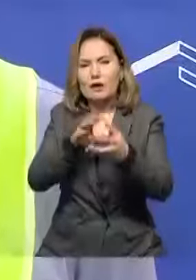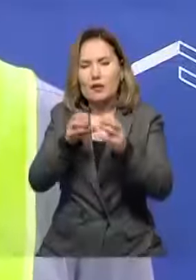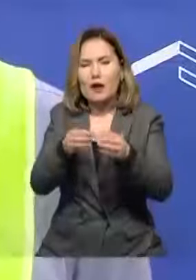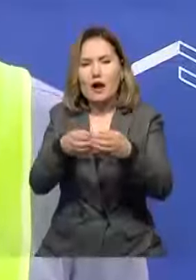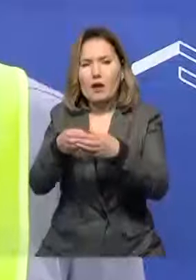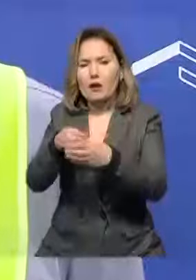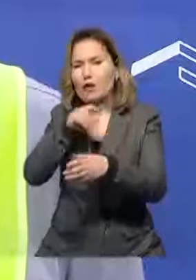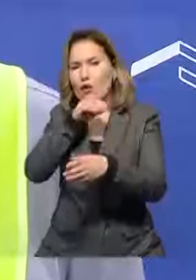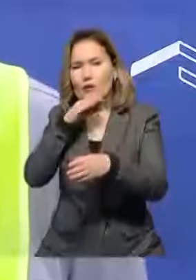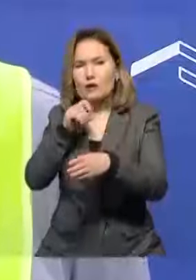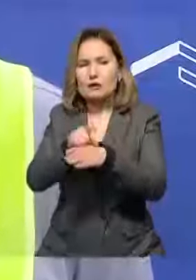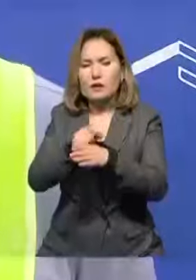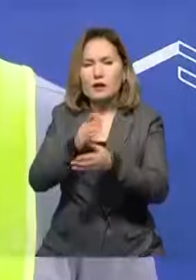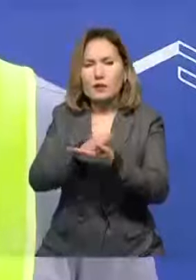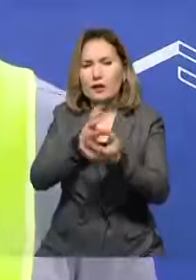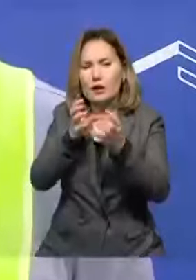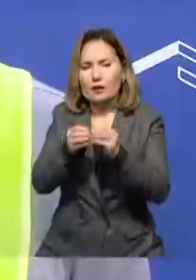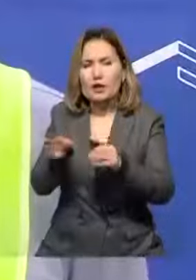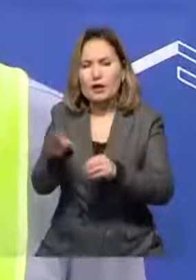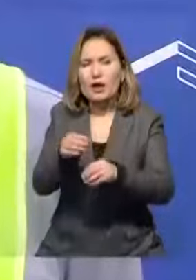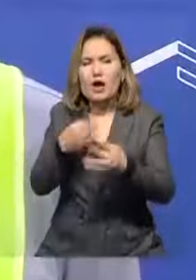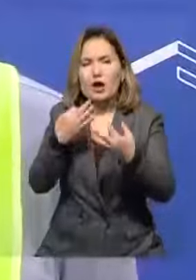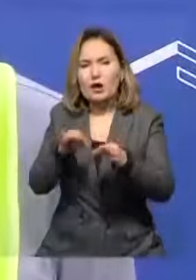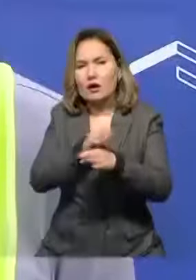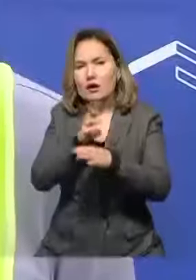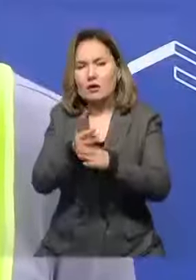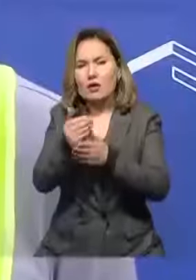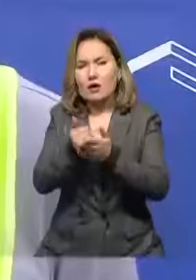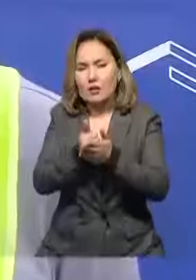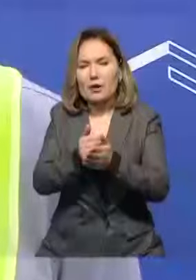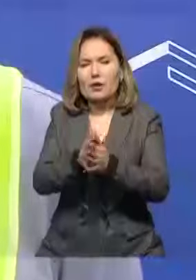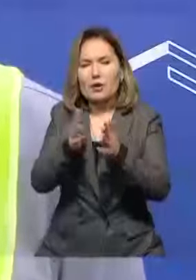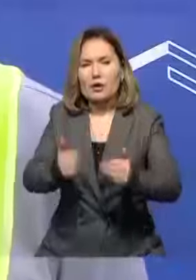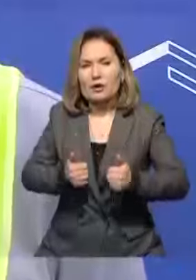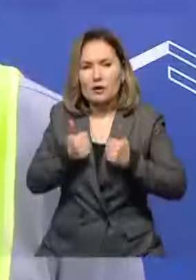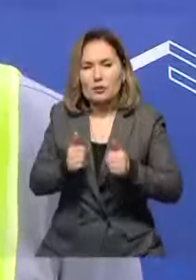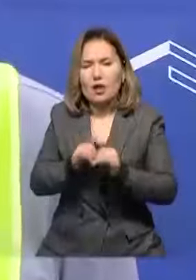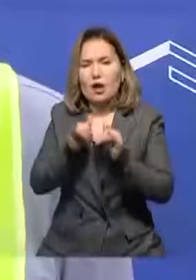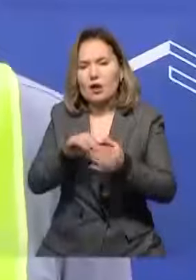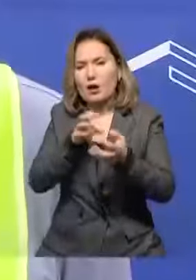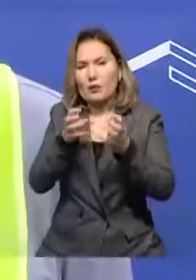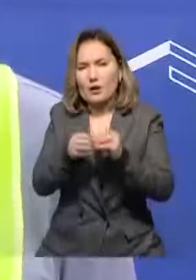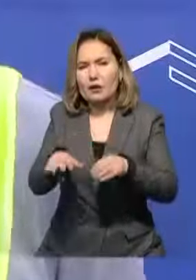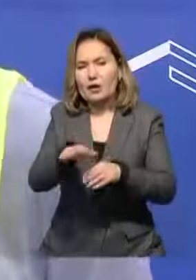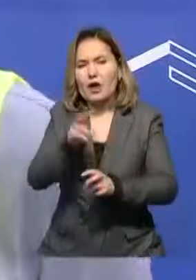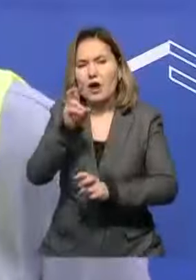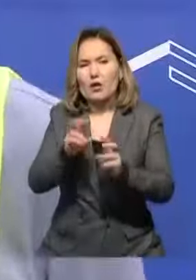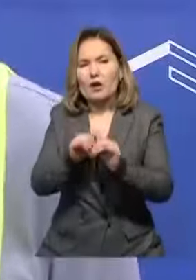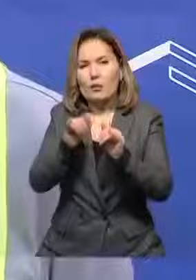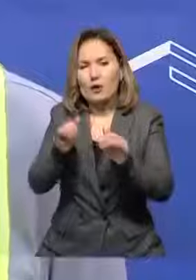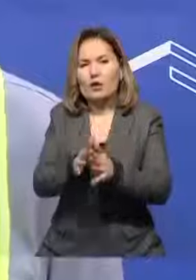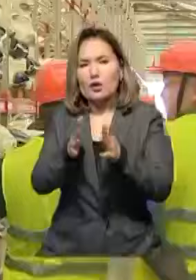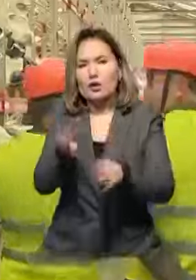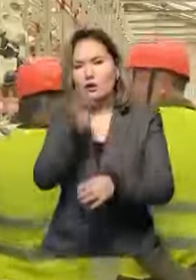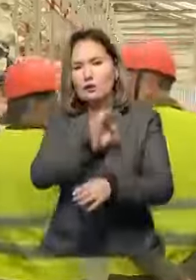клиенттеріне деген көзқарасын білдіреді. Өнімдердің барынша қолжетімді болуын қамтамасыз етуге ұмтылатынын көрсетеді. Бұл осы өңірдегі өндірістің одан әрі дамуына